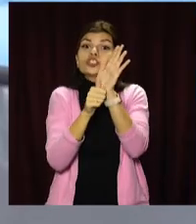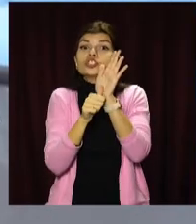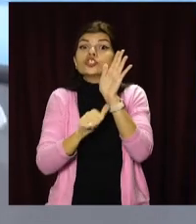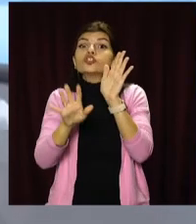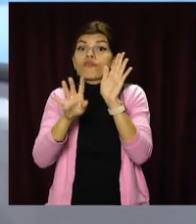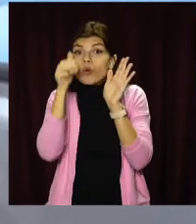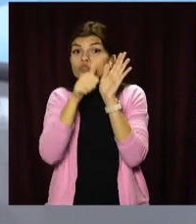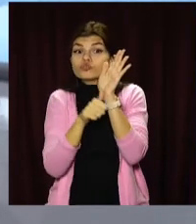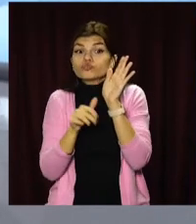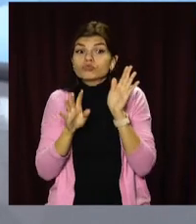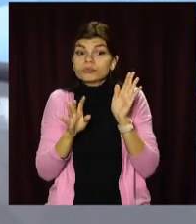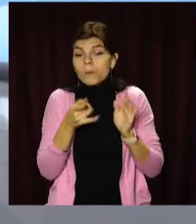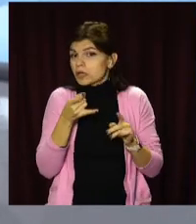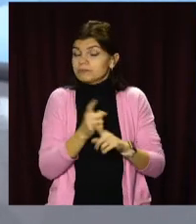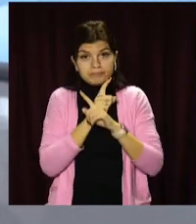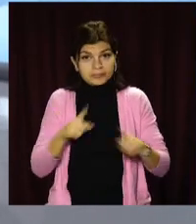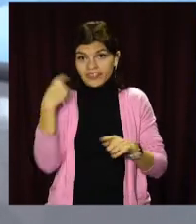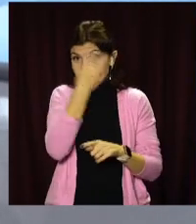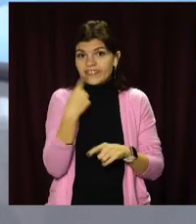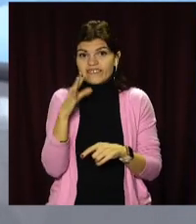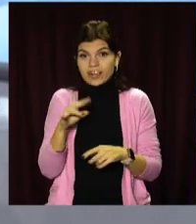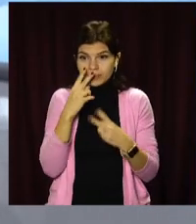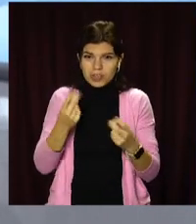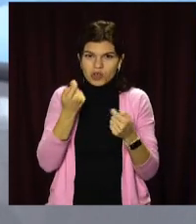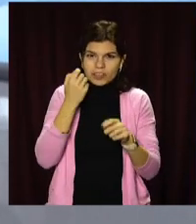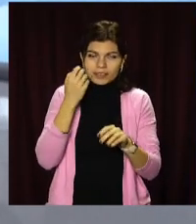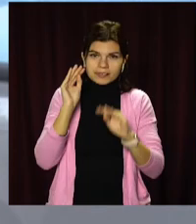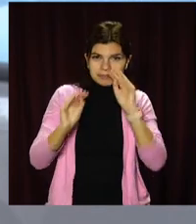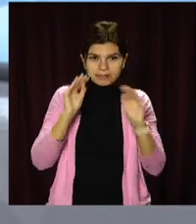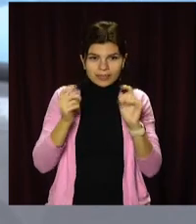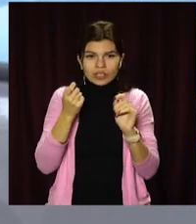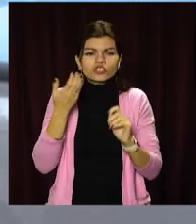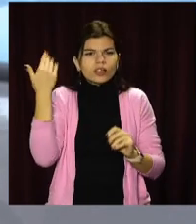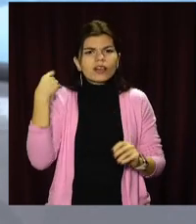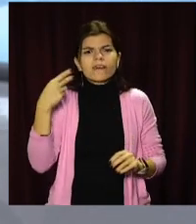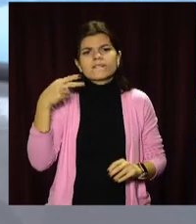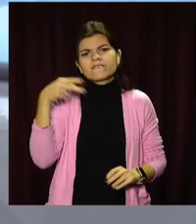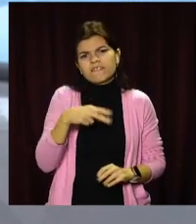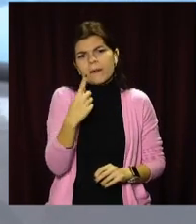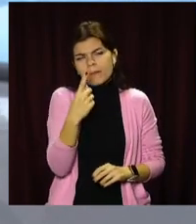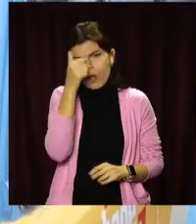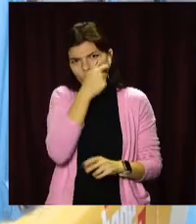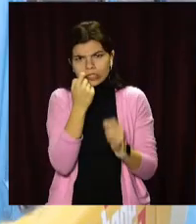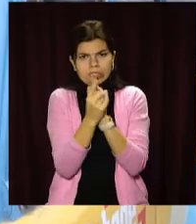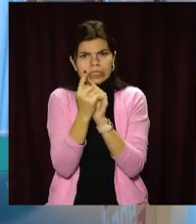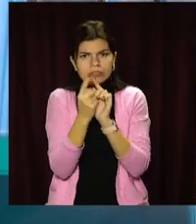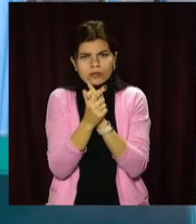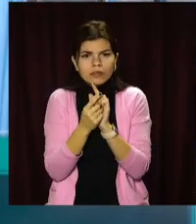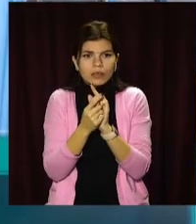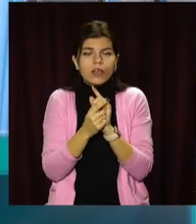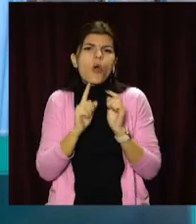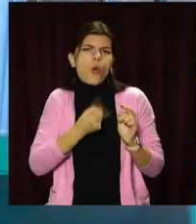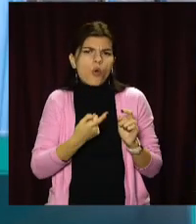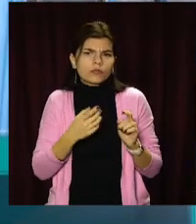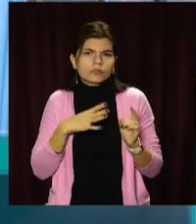1964. Машина тут нестандартного внешнього віду, тобто це трішки переділена. Зробив йому десь ще в 2001 році. Где-то год заняла